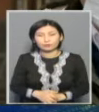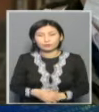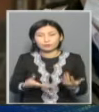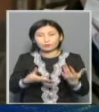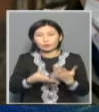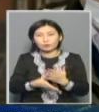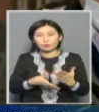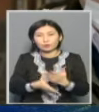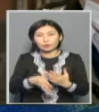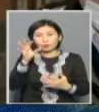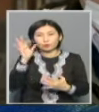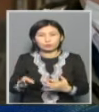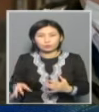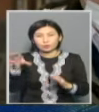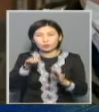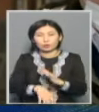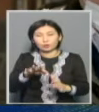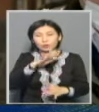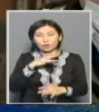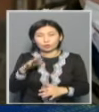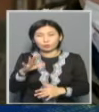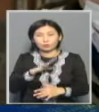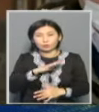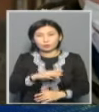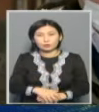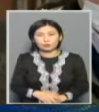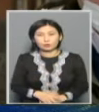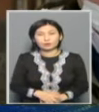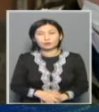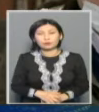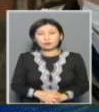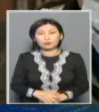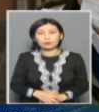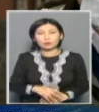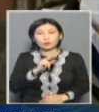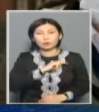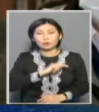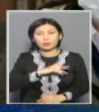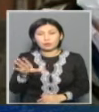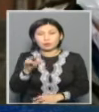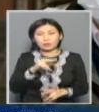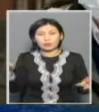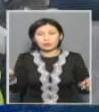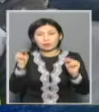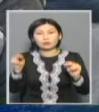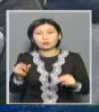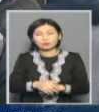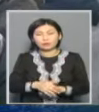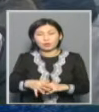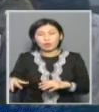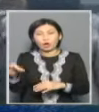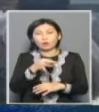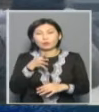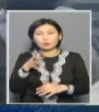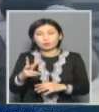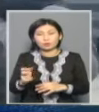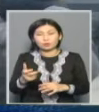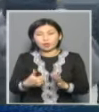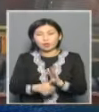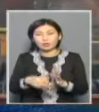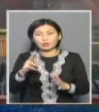қосатын үлесіңіз көп, сондықтан жұмыстарыңызға бәріне сәттілік деймін. Аумағы